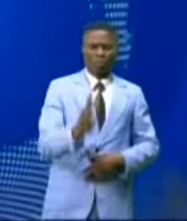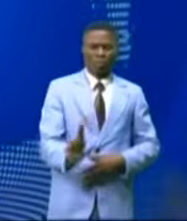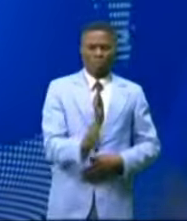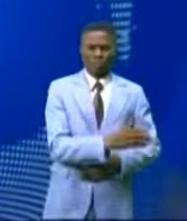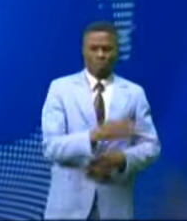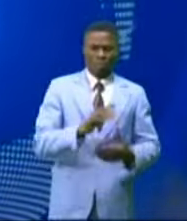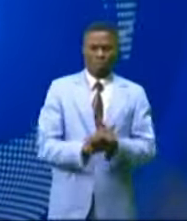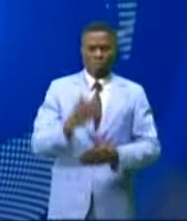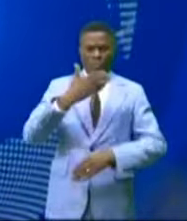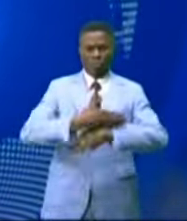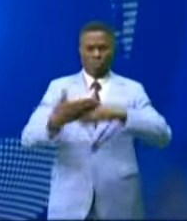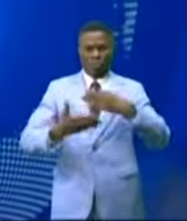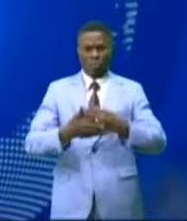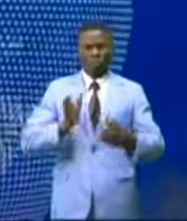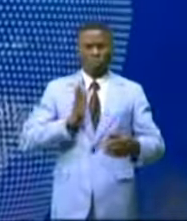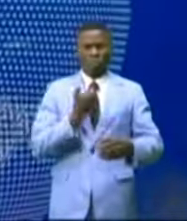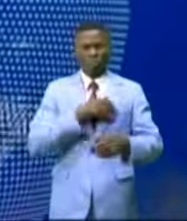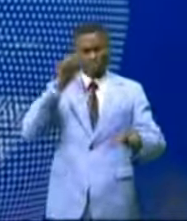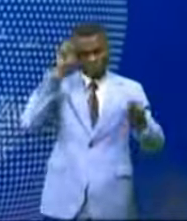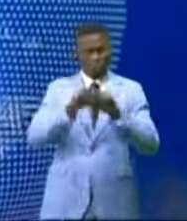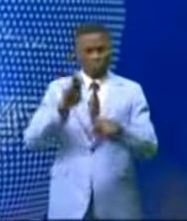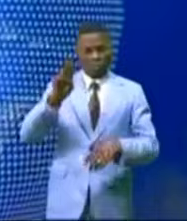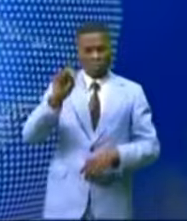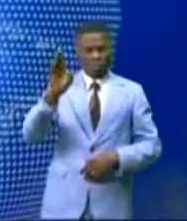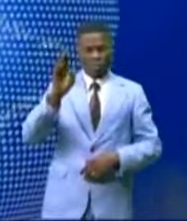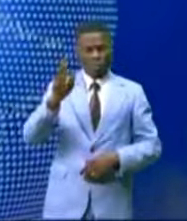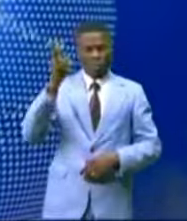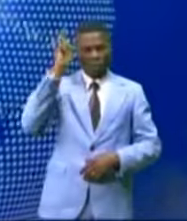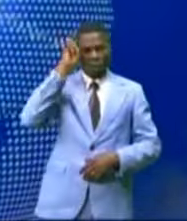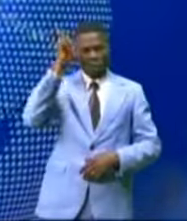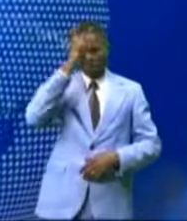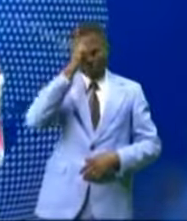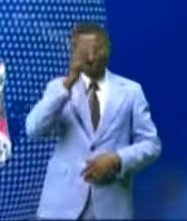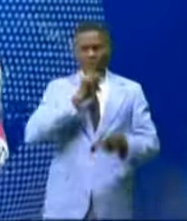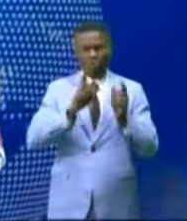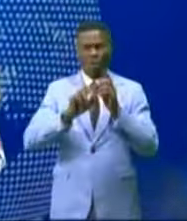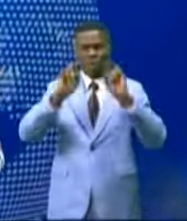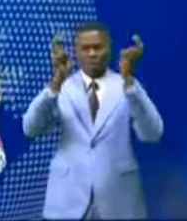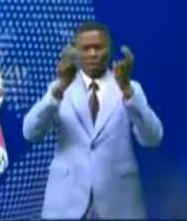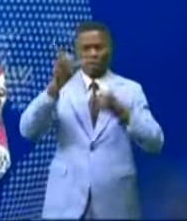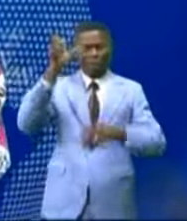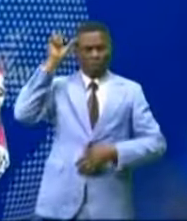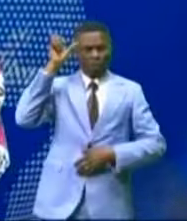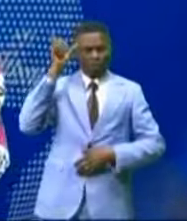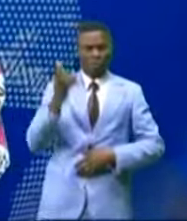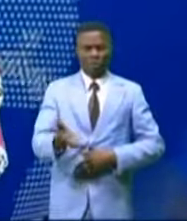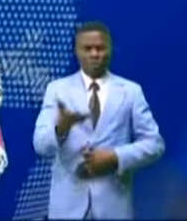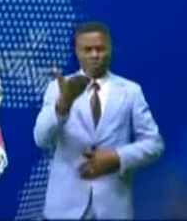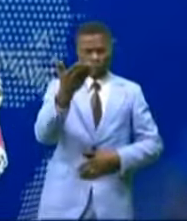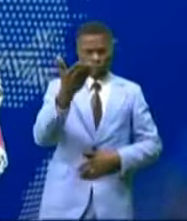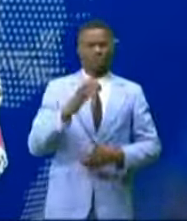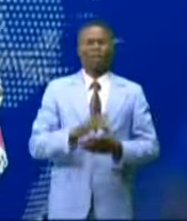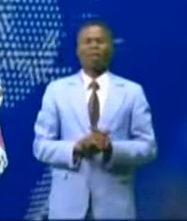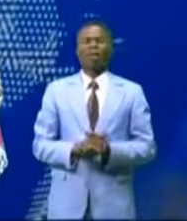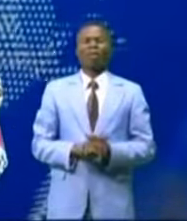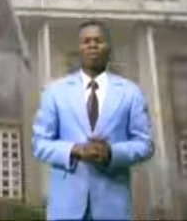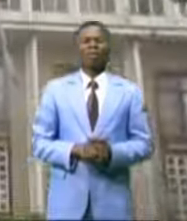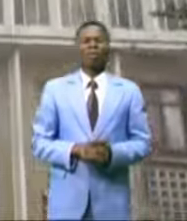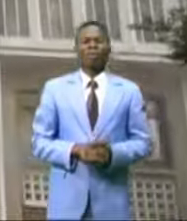infrastructure cette fois-ci avec nos confrère de la RTNC au Katonga pour parler de la modernisation de la ville de lubumbachi image et